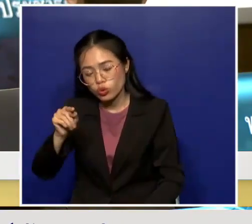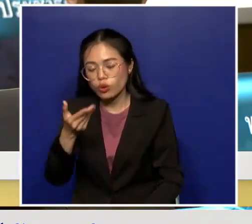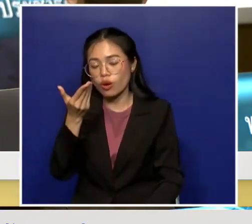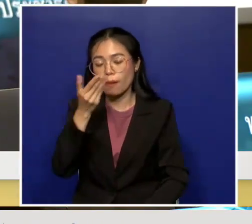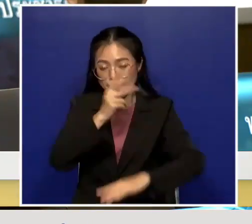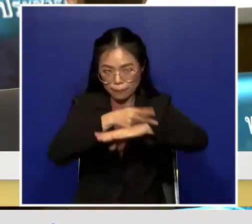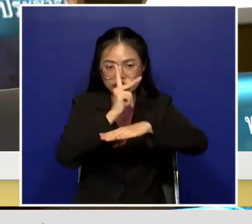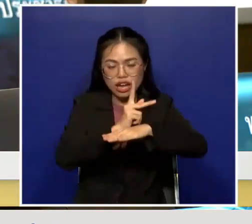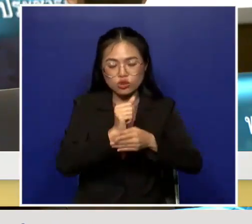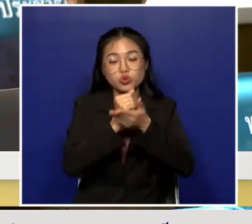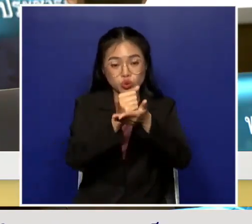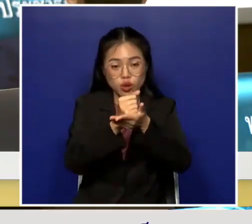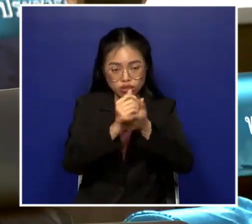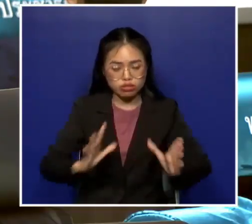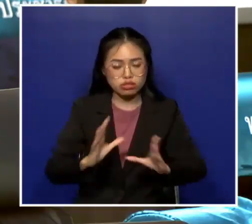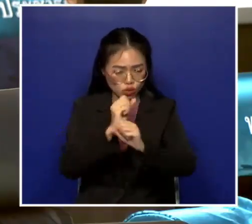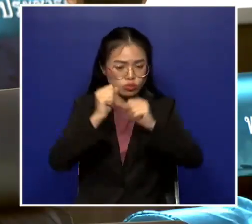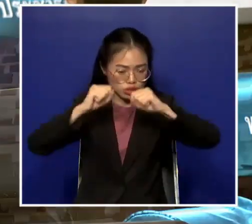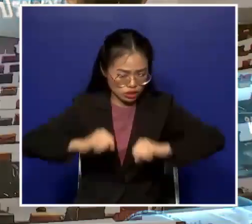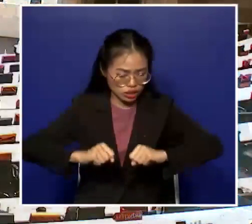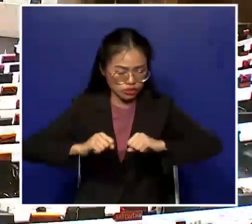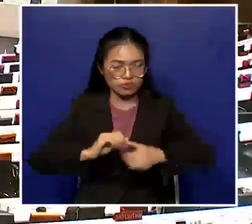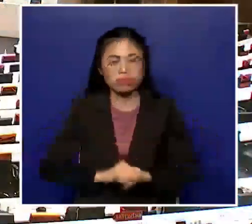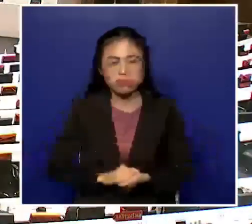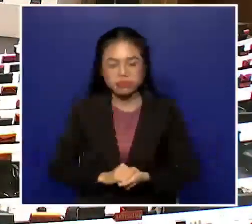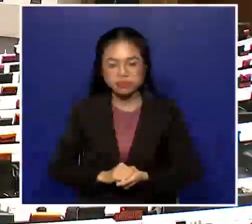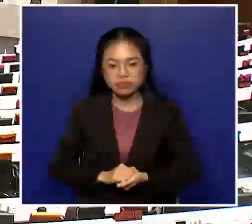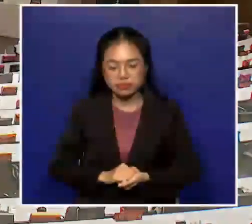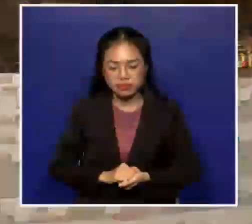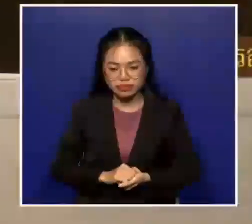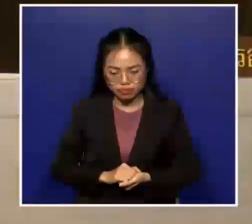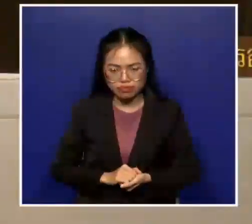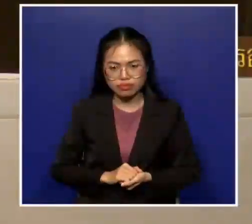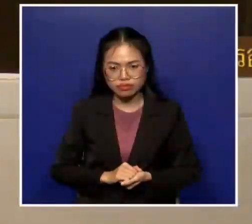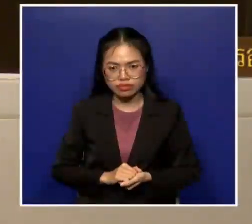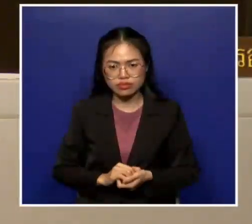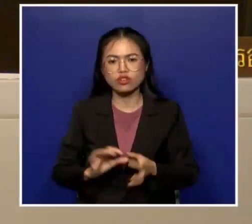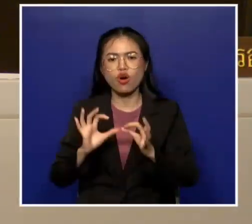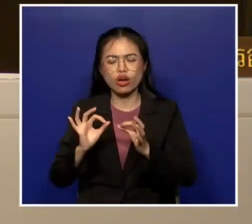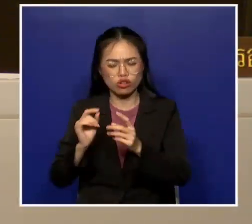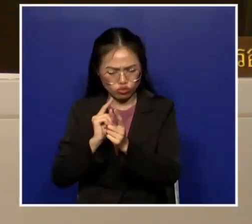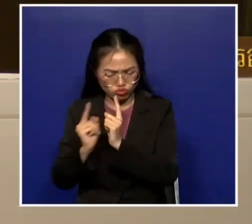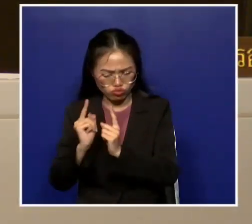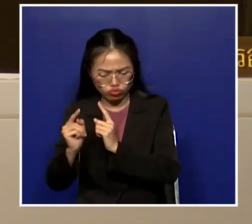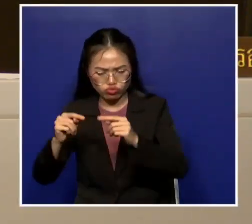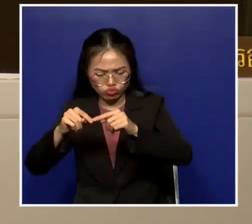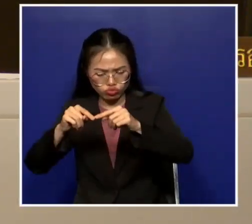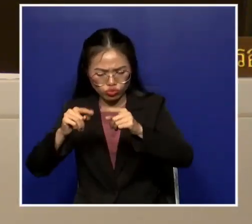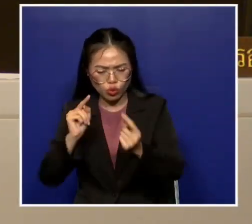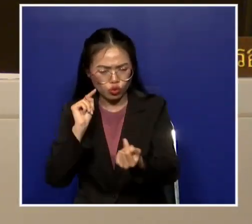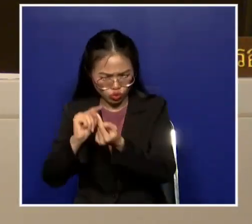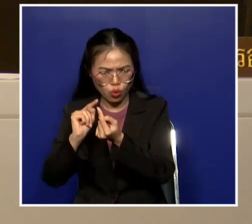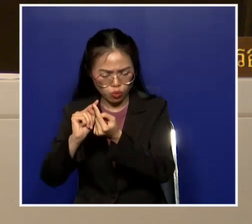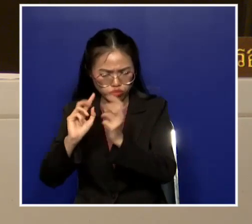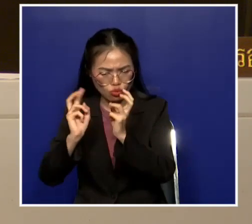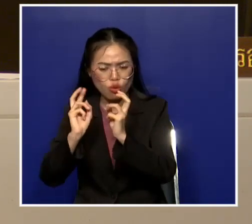ยครับ ครับก็วินิจฉัยว่าท่านสลันยังอยู่ในกรอบอยู่นะครับส่วนเรื่องสิ่ง